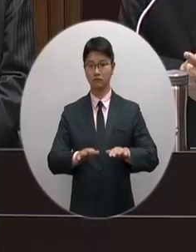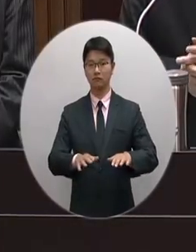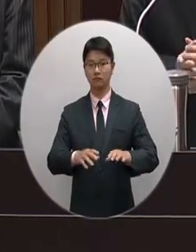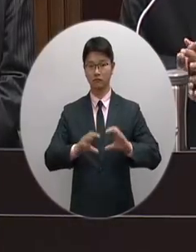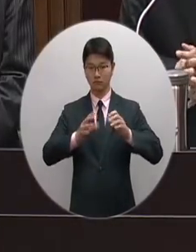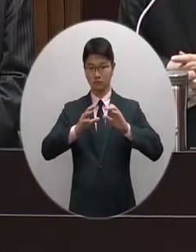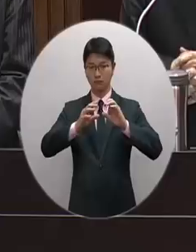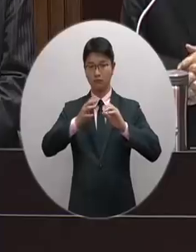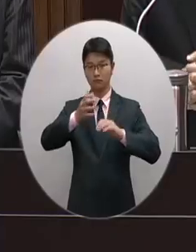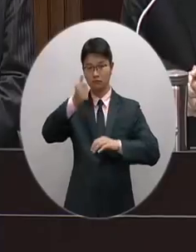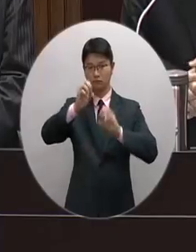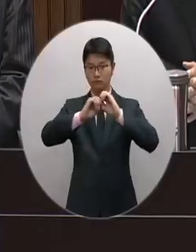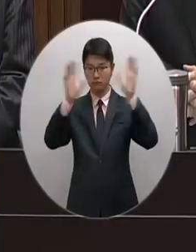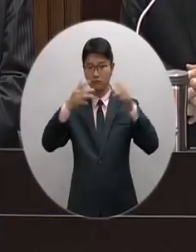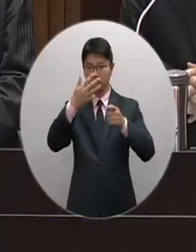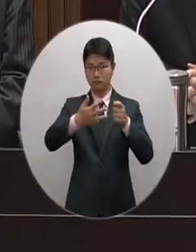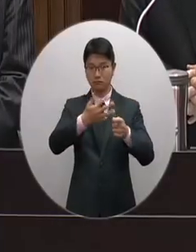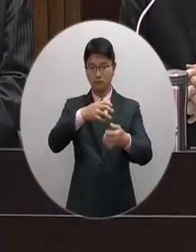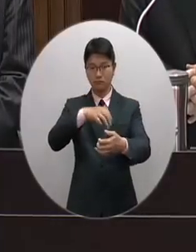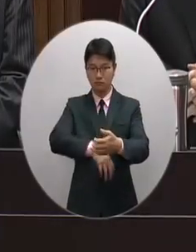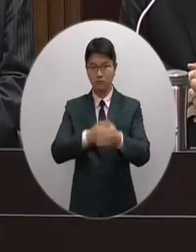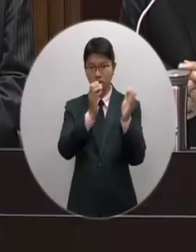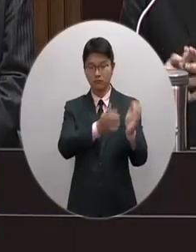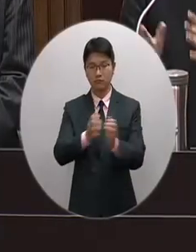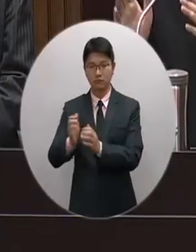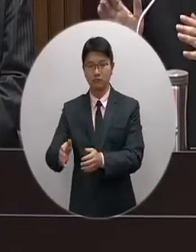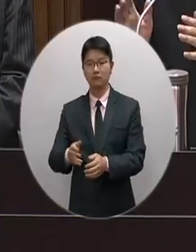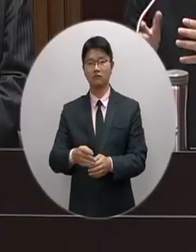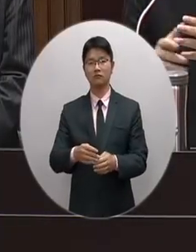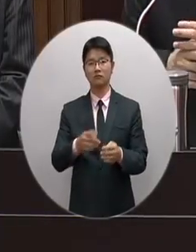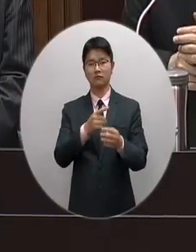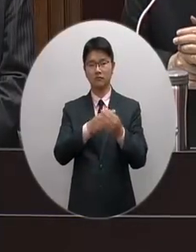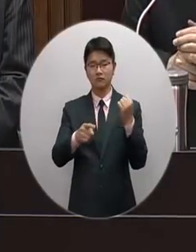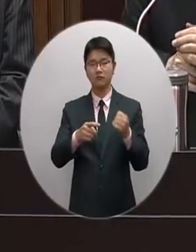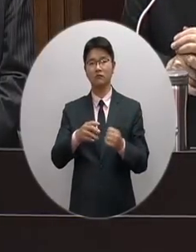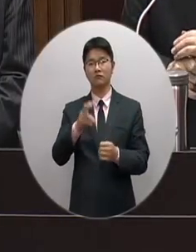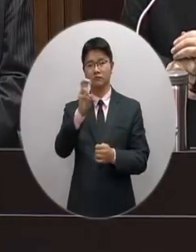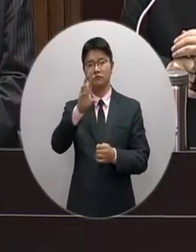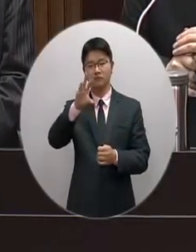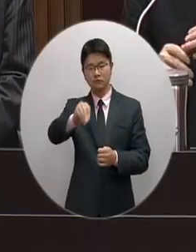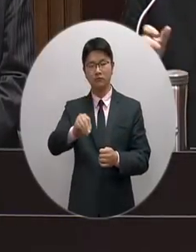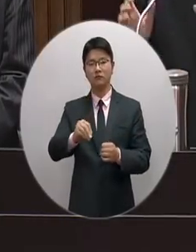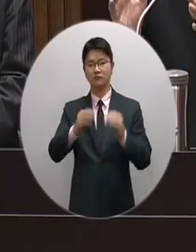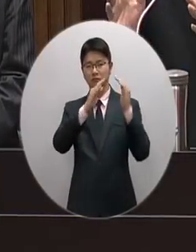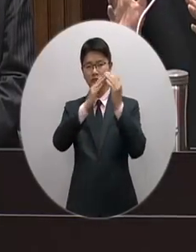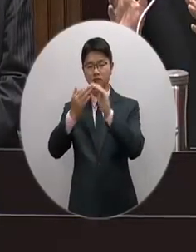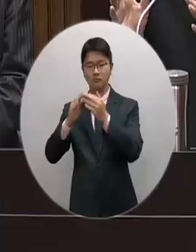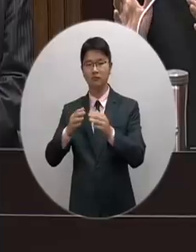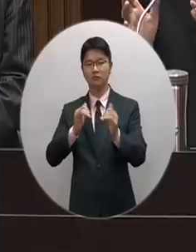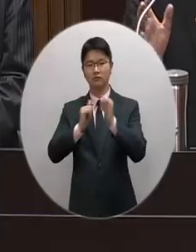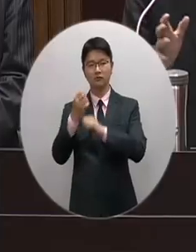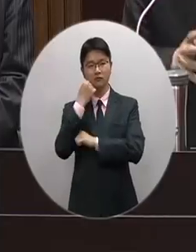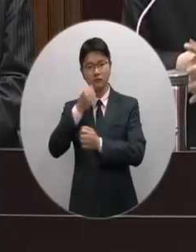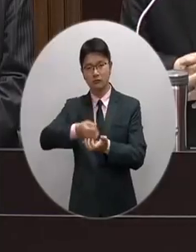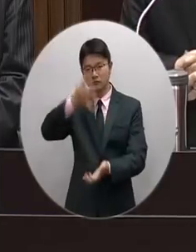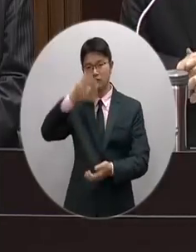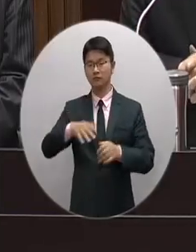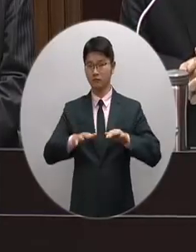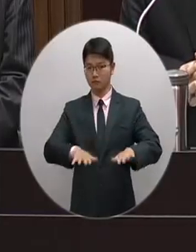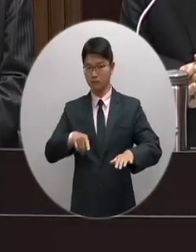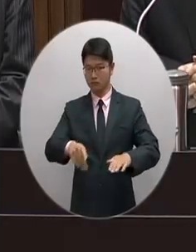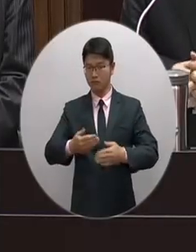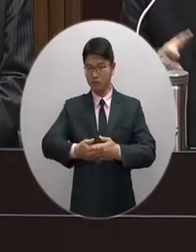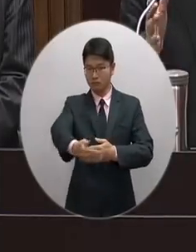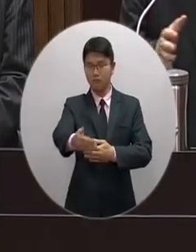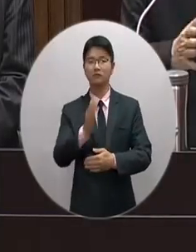总统宣示嘛，八年内要盖200,000户社会住宅，那这部分目前进度还算顺